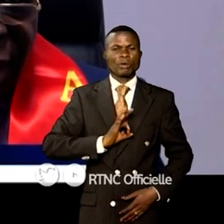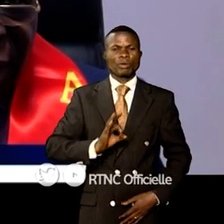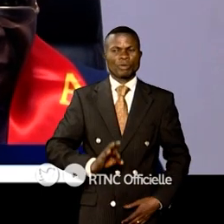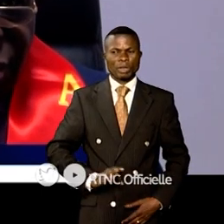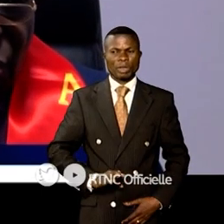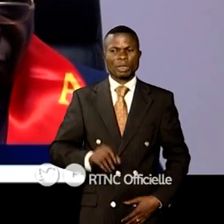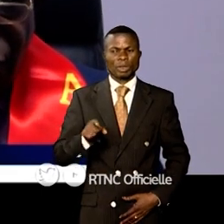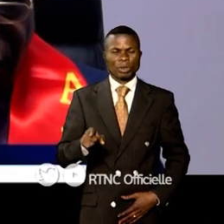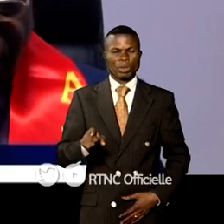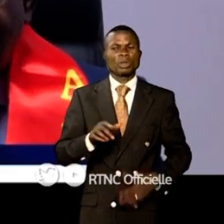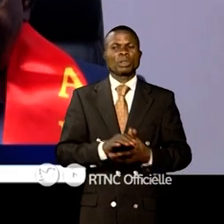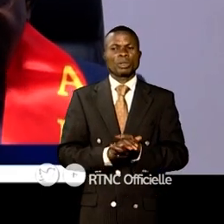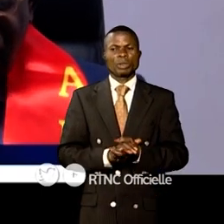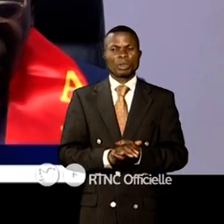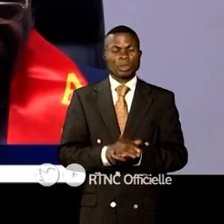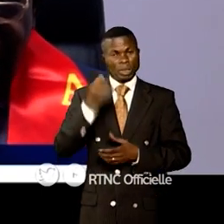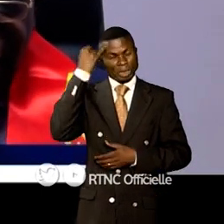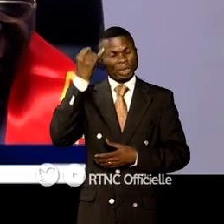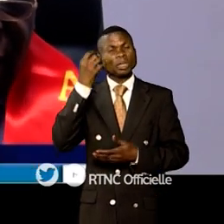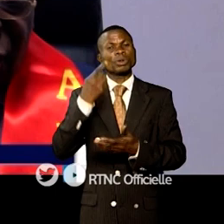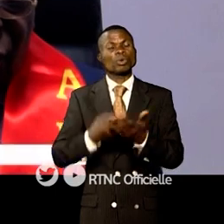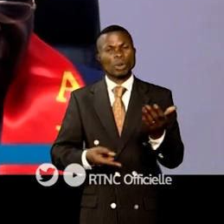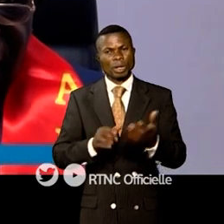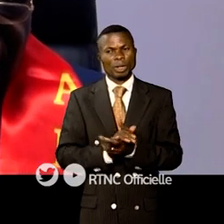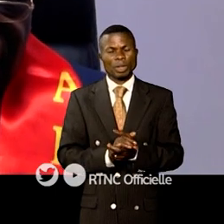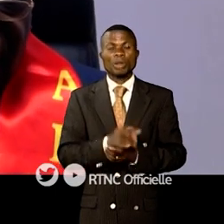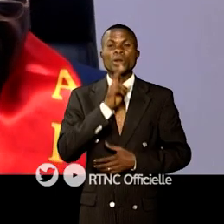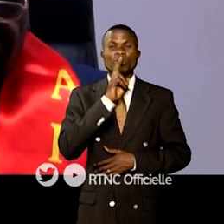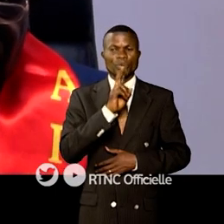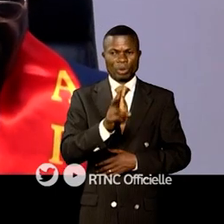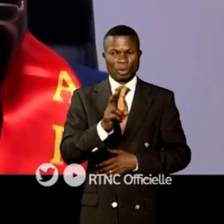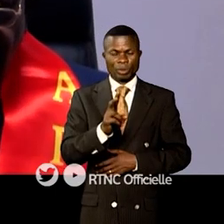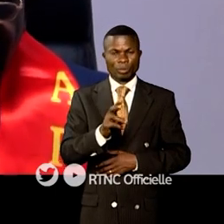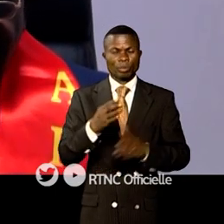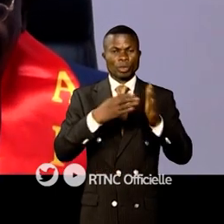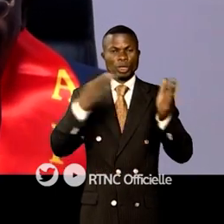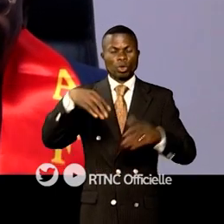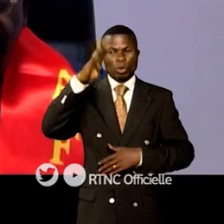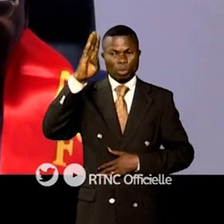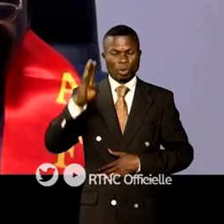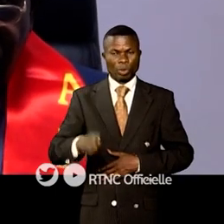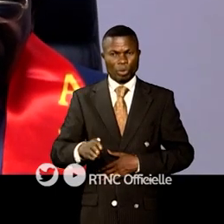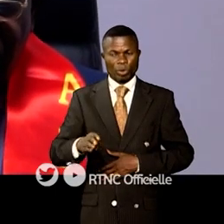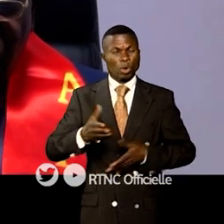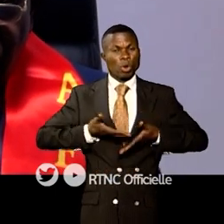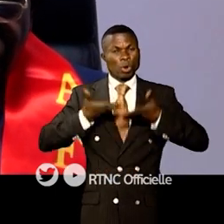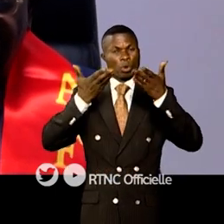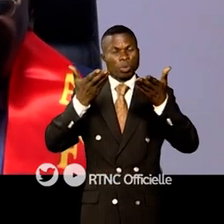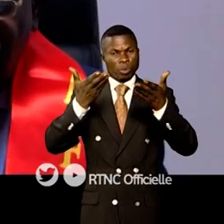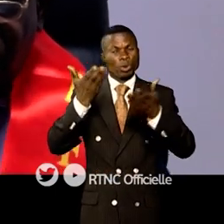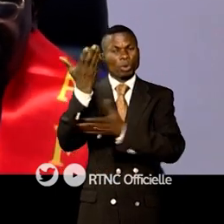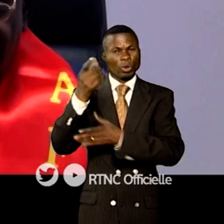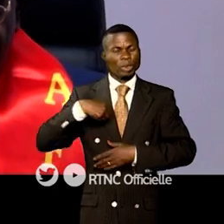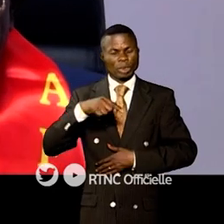Antoine Tshisekedi Tshilombo, en ce sens que, en tout cas, à 90% de nos propositions, nous nous